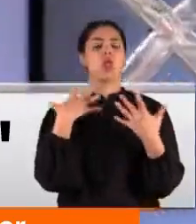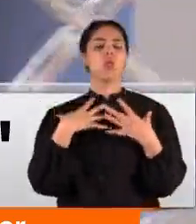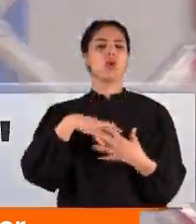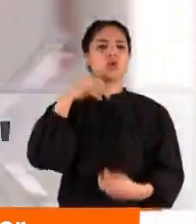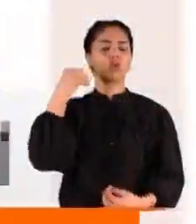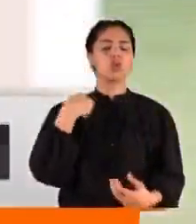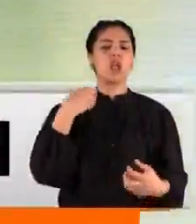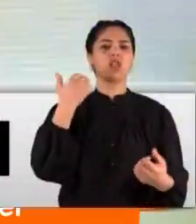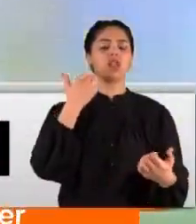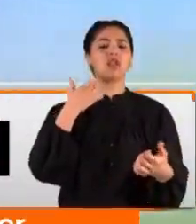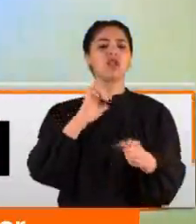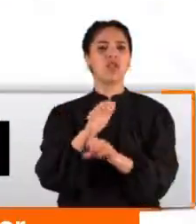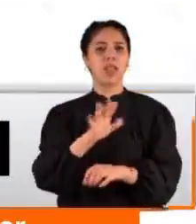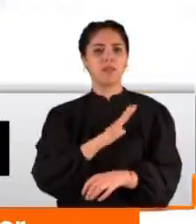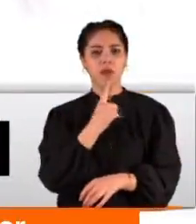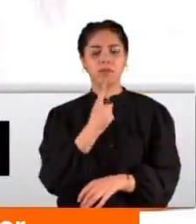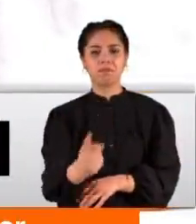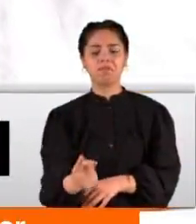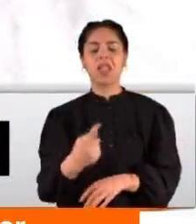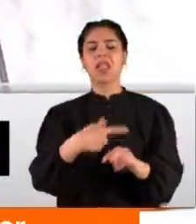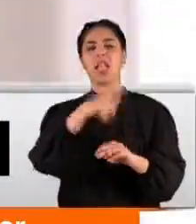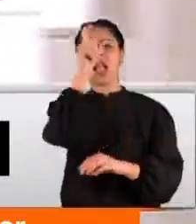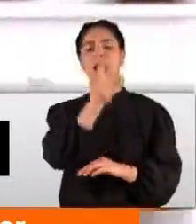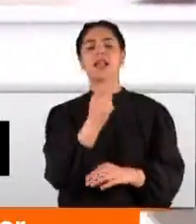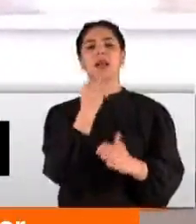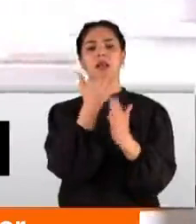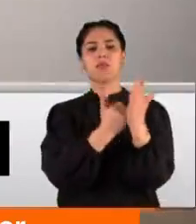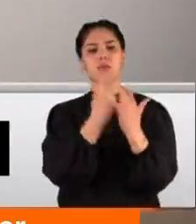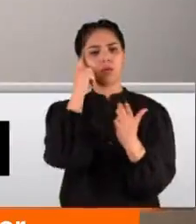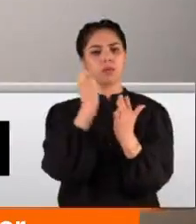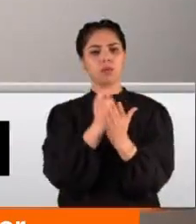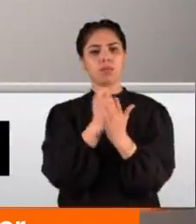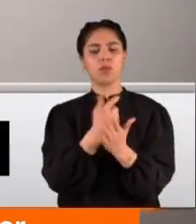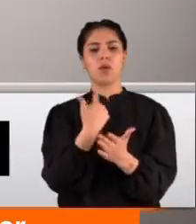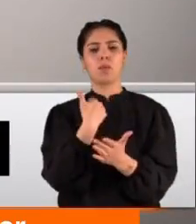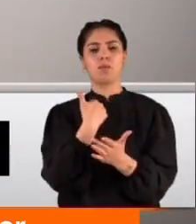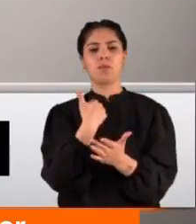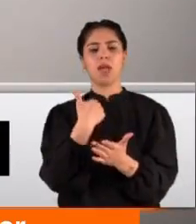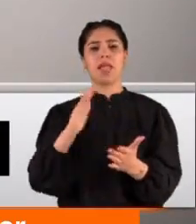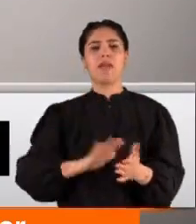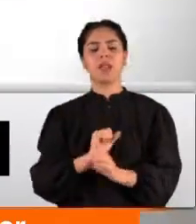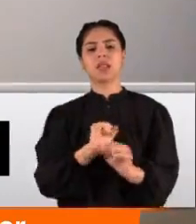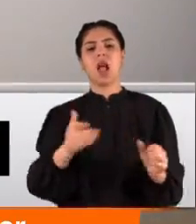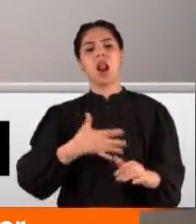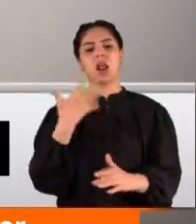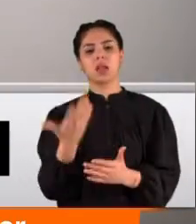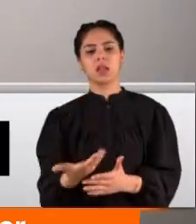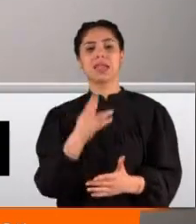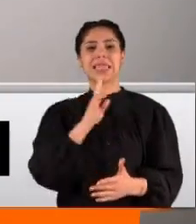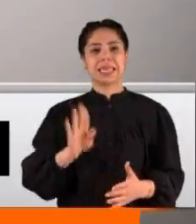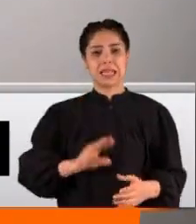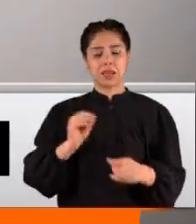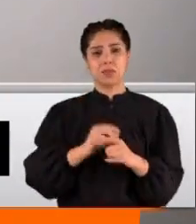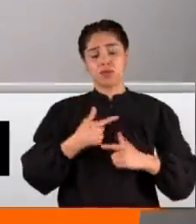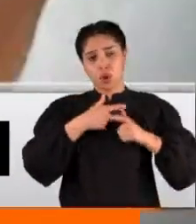uğradım yaşadıklarına dayanamayan genç kadın soluğu Esra Erol'un yanında aldı Ben Senin ateşinde evladımı yapmak istemiyorum kızım